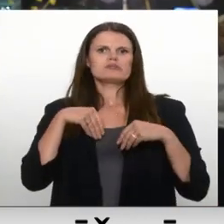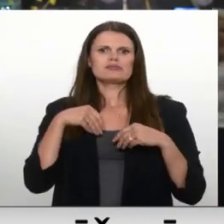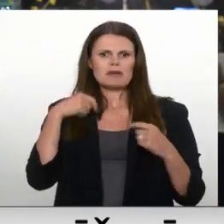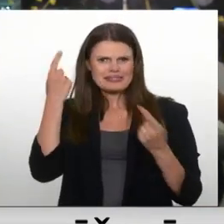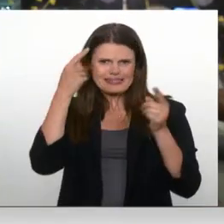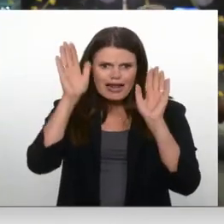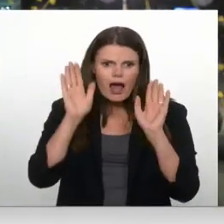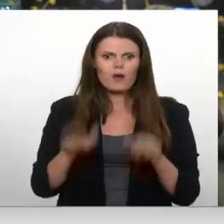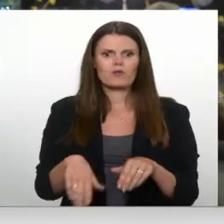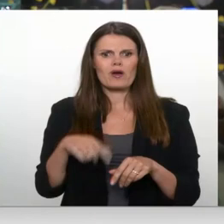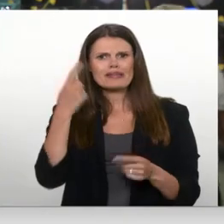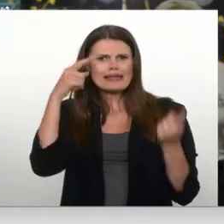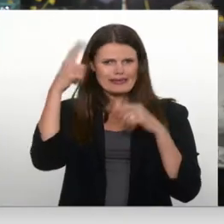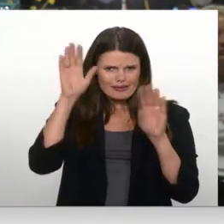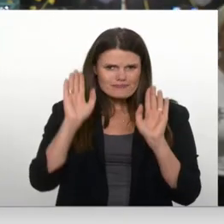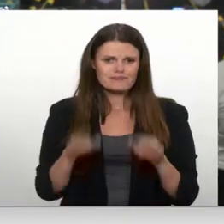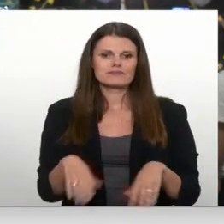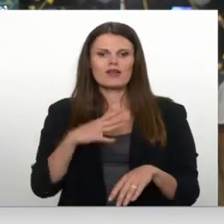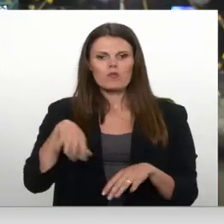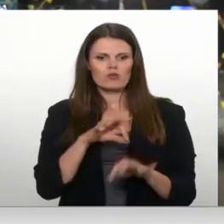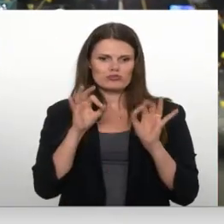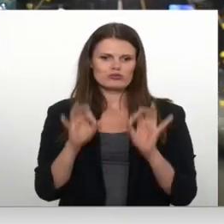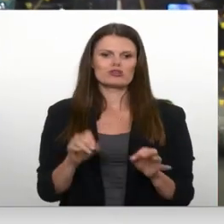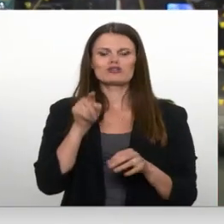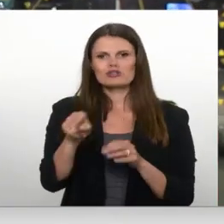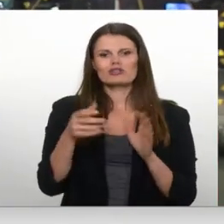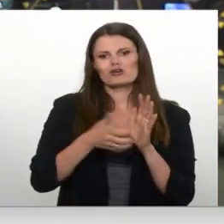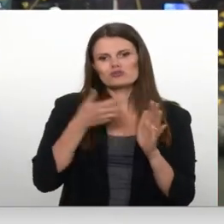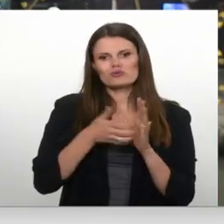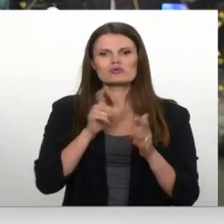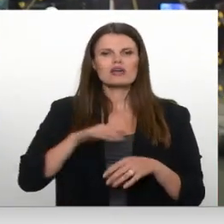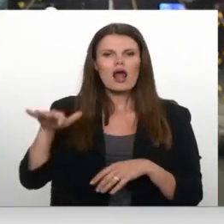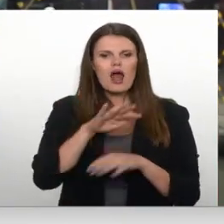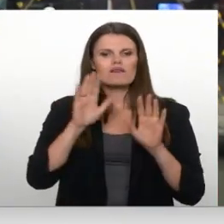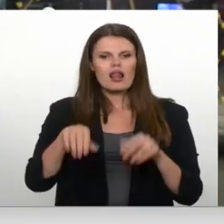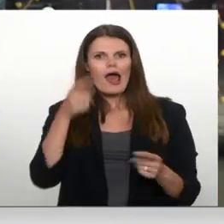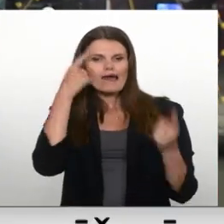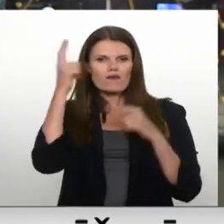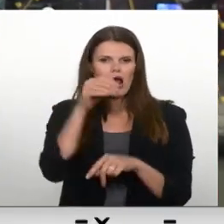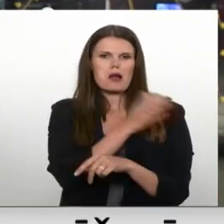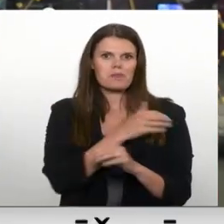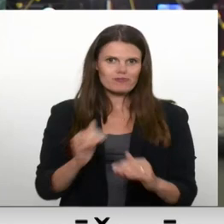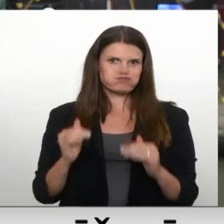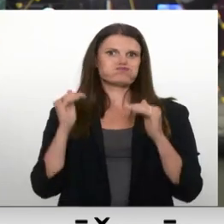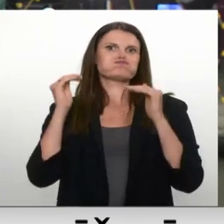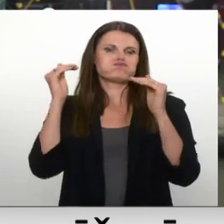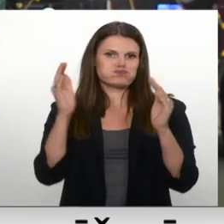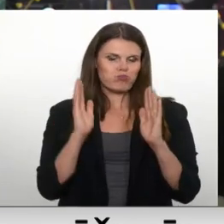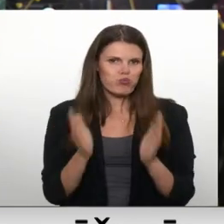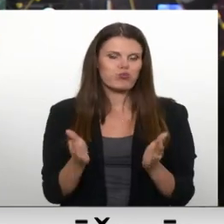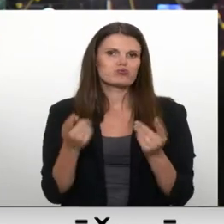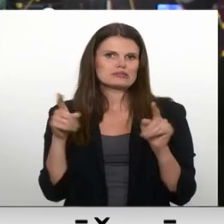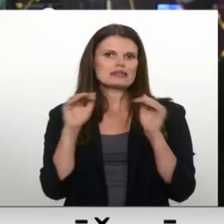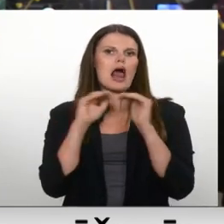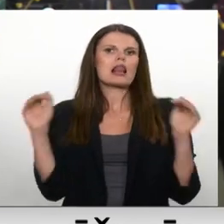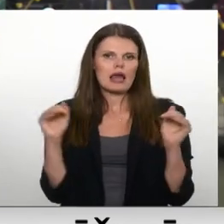trakot, ideju līmenī trakot, un mums tieši tas iztrūkst Latvijā, lai mūsu tāda inovāciju kapacitāte paceltos nākamajā līmenī, ka